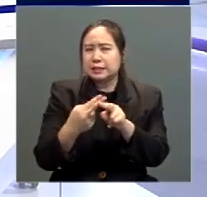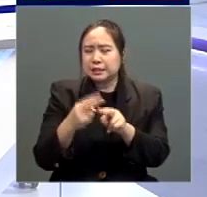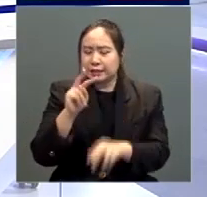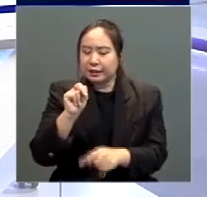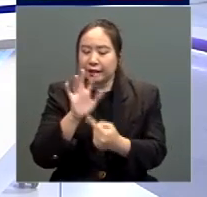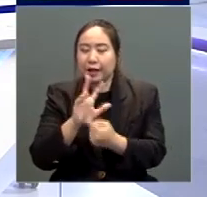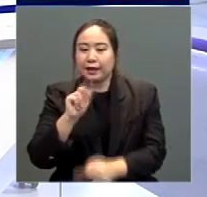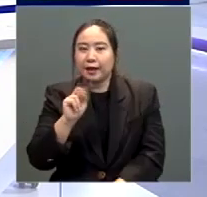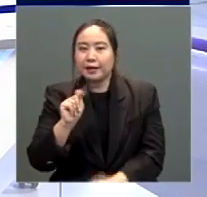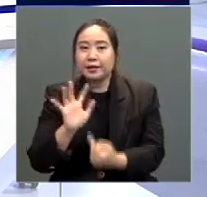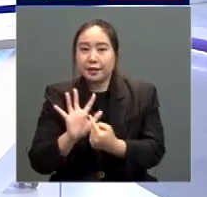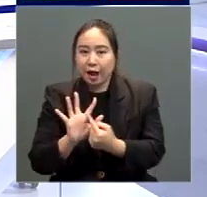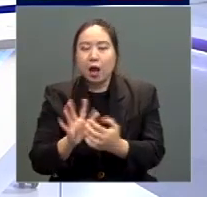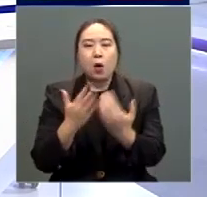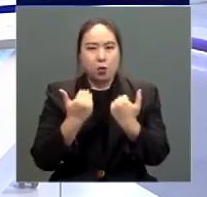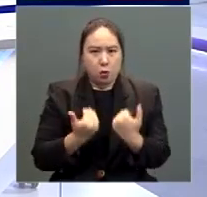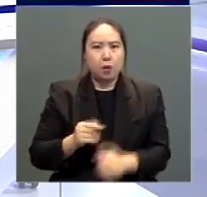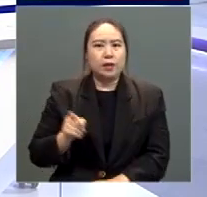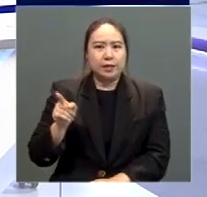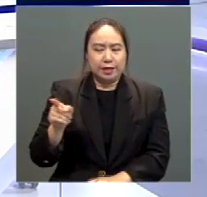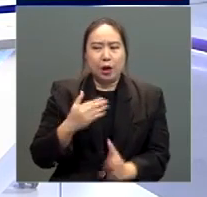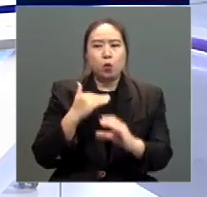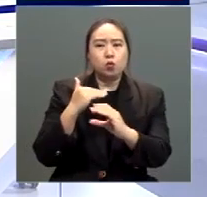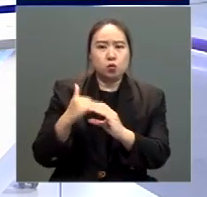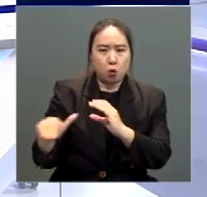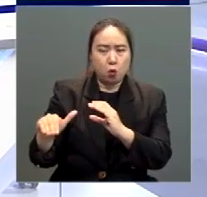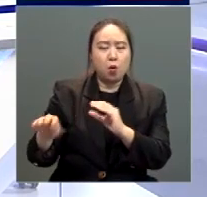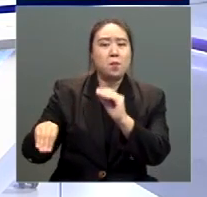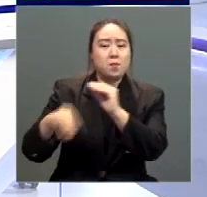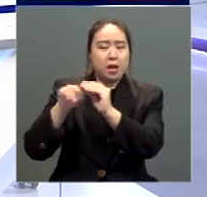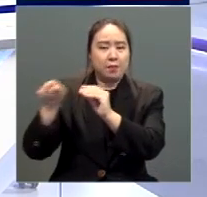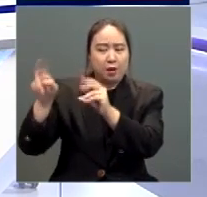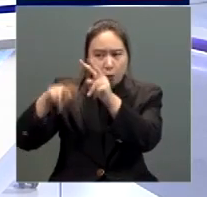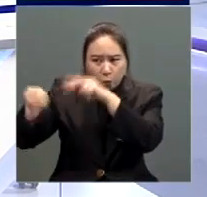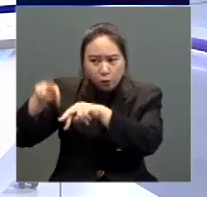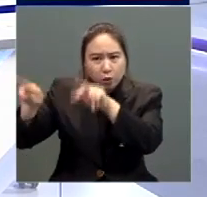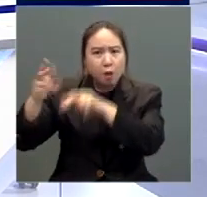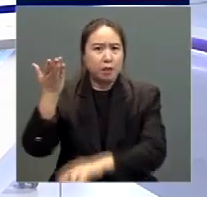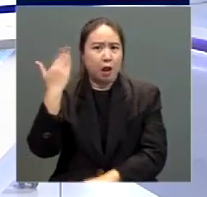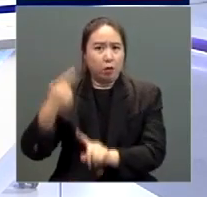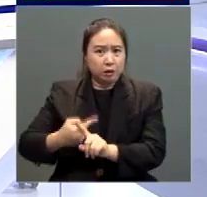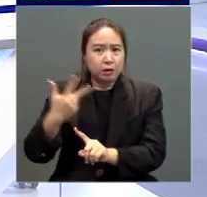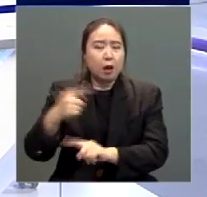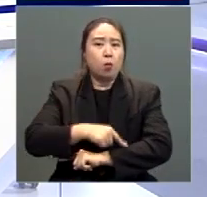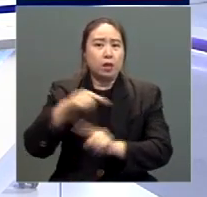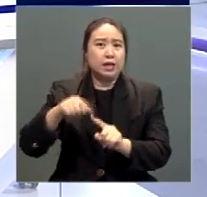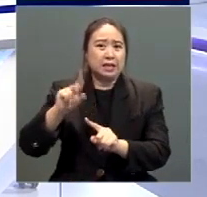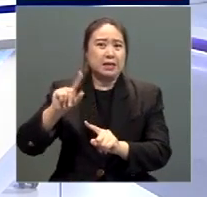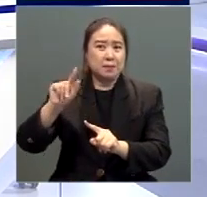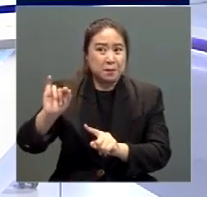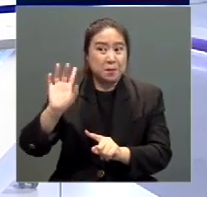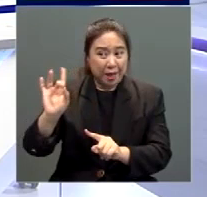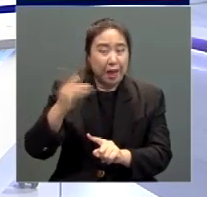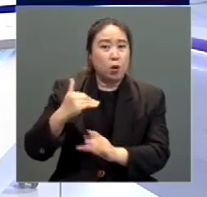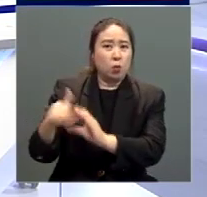ว่ายังอยู่ในสถานะการตรวจสอบข้อมูลที่นำส่งเพิ่มอยู่ตั้งแต่วันที่28มีนาคมที่ผ่านมาเขาบอก